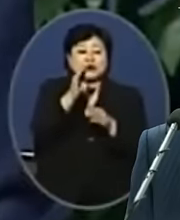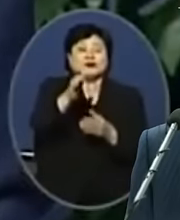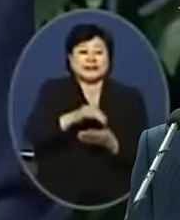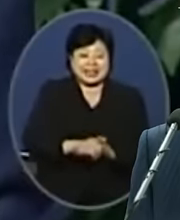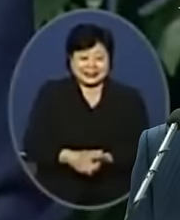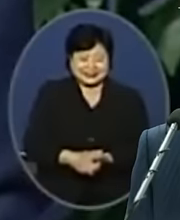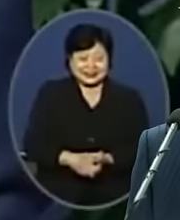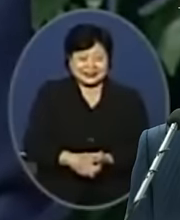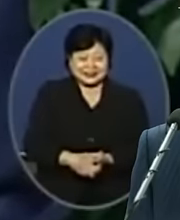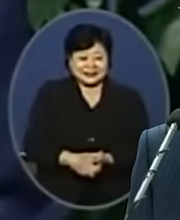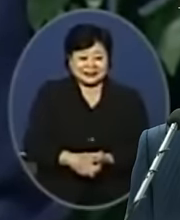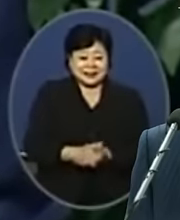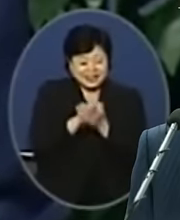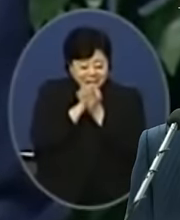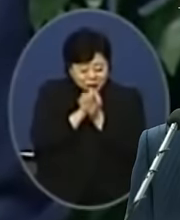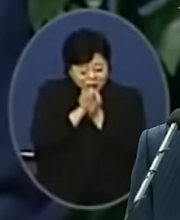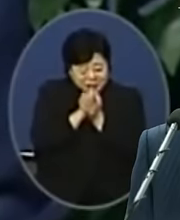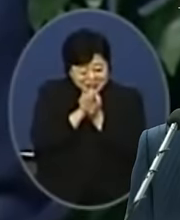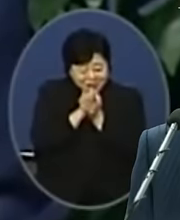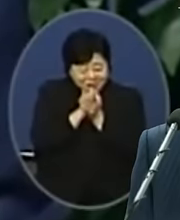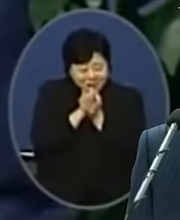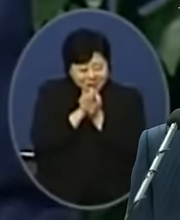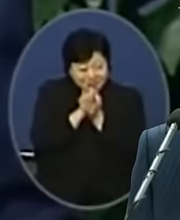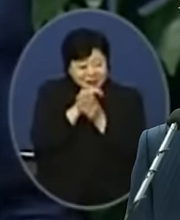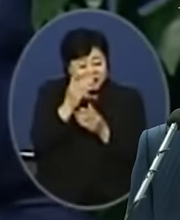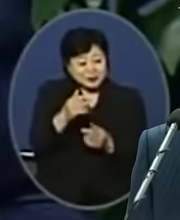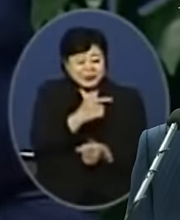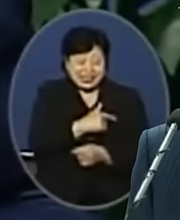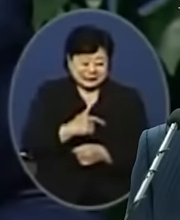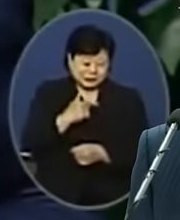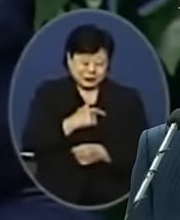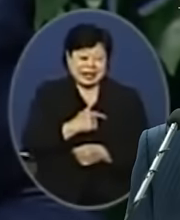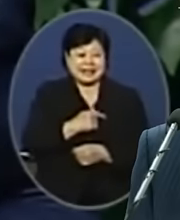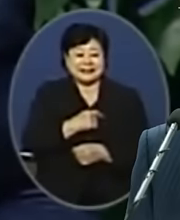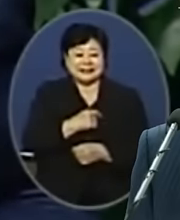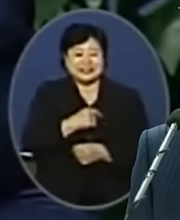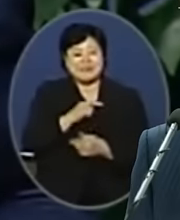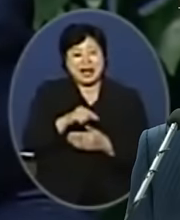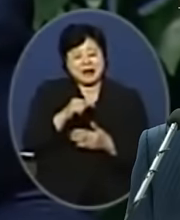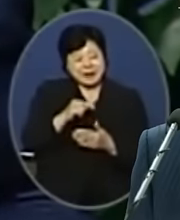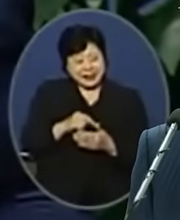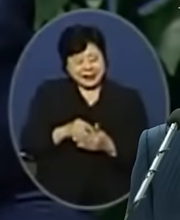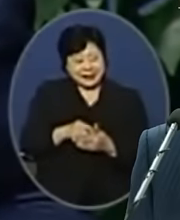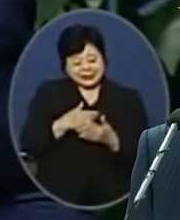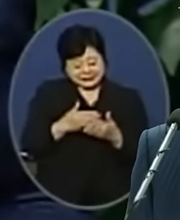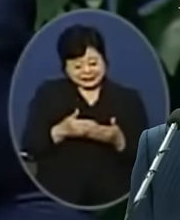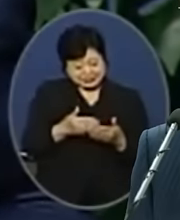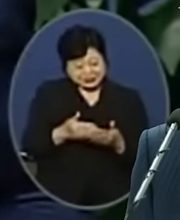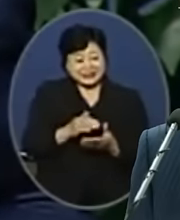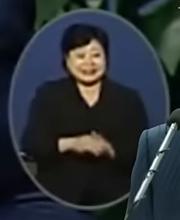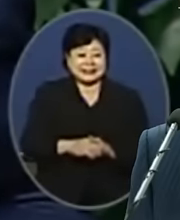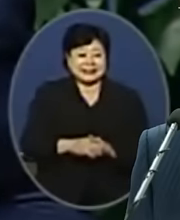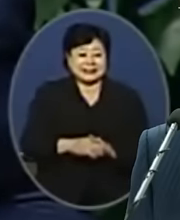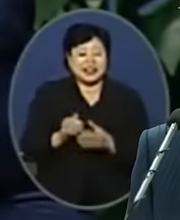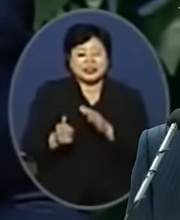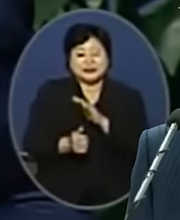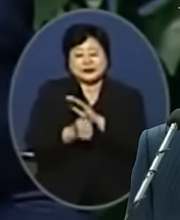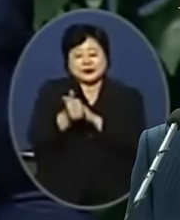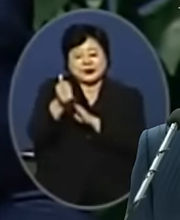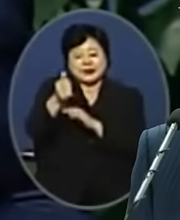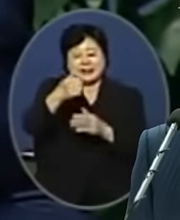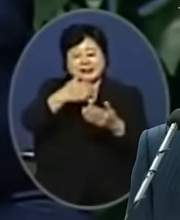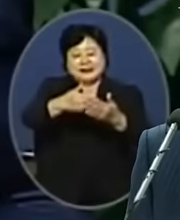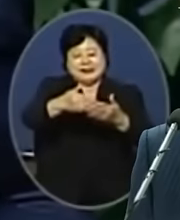것입니다. 기도하면서 여러분의 가슴 속에 마음에 그림을 그리는 것입니다. 내가 소원하는